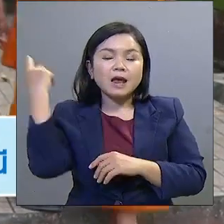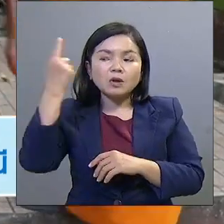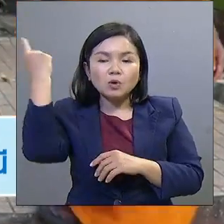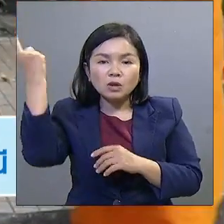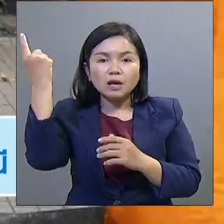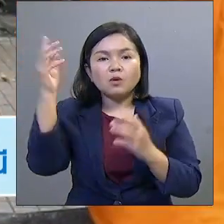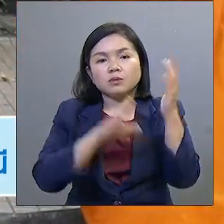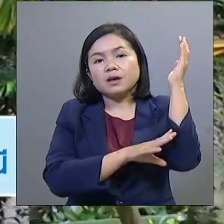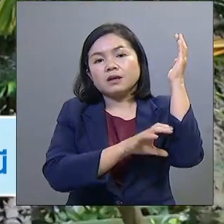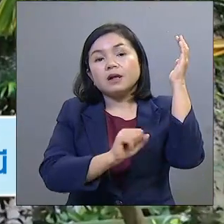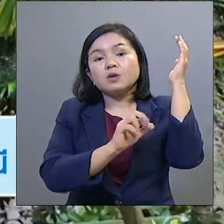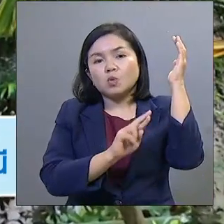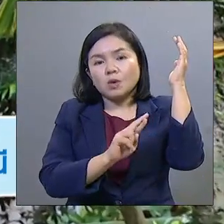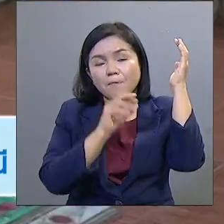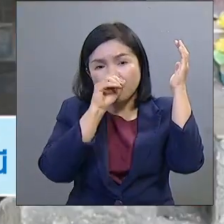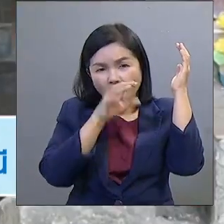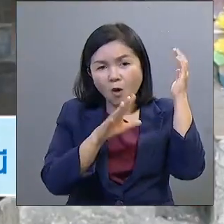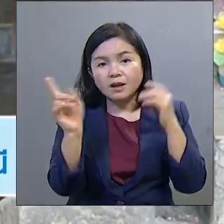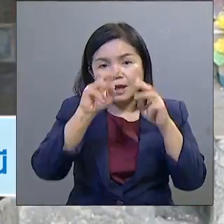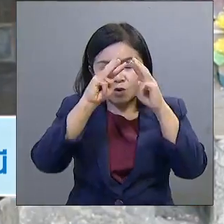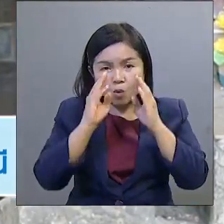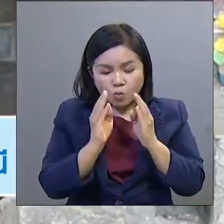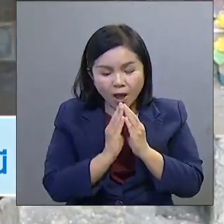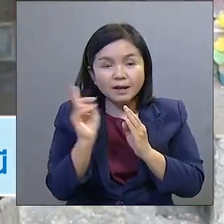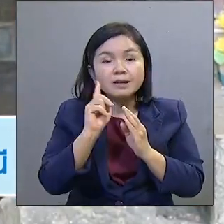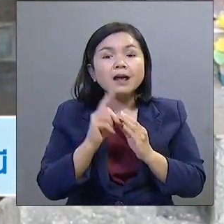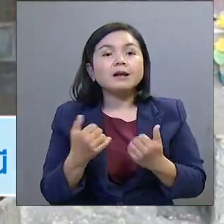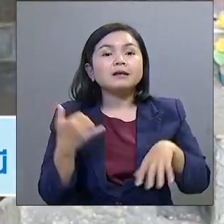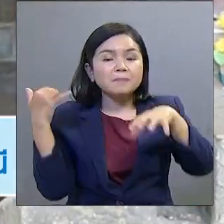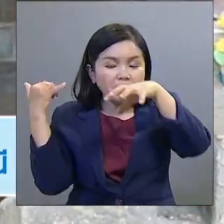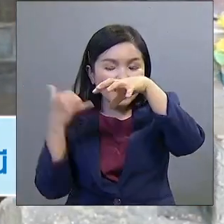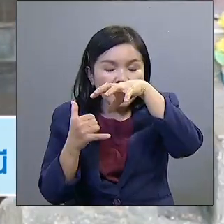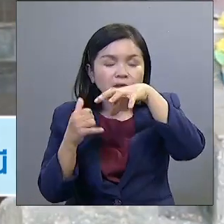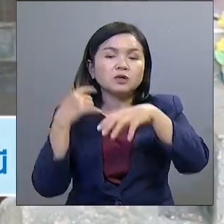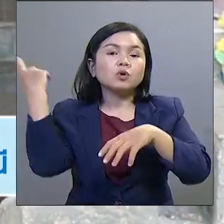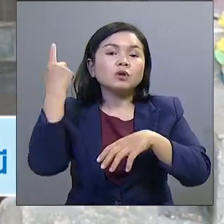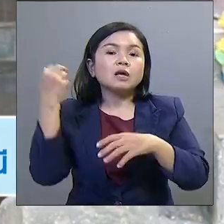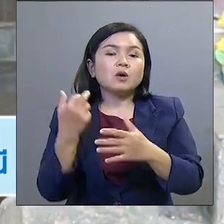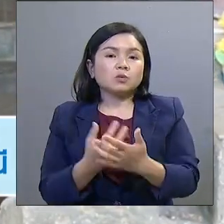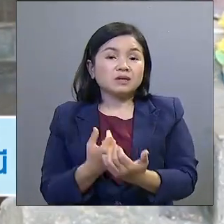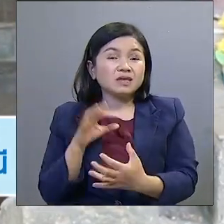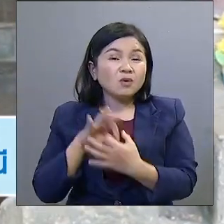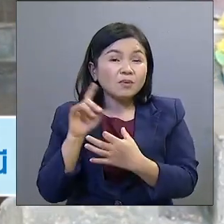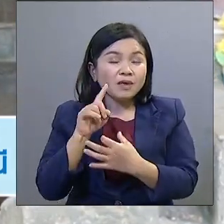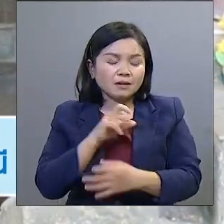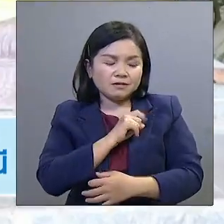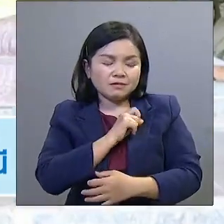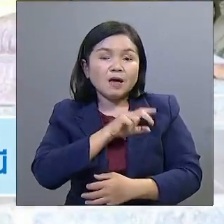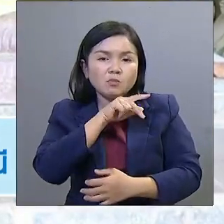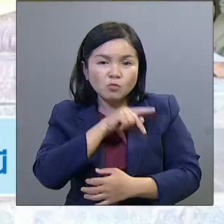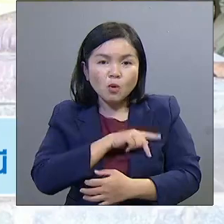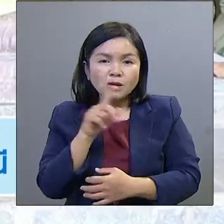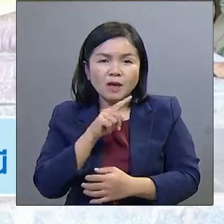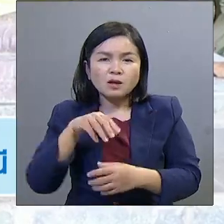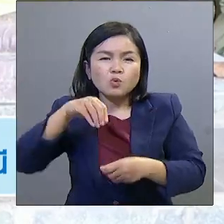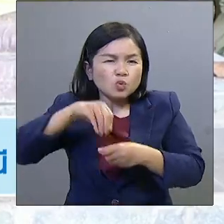านสุราษฎร์ธานีได้ให้ข้อมูลว่าเป็นอีกหนึ่งวัดที่อยู่ในเส้นทางท่องเที่ยวเชิงศาสนาของอำเภอกาญจนดิษฐ์จังหวัดสุราษฎร์ธานีค่ะเนื่องจากเป็นวัดเก่า